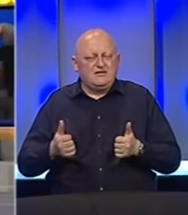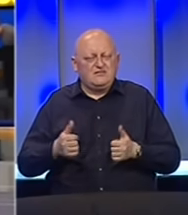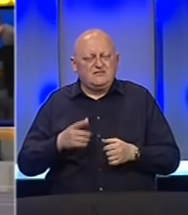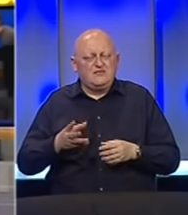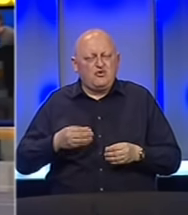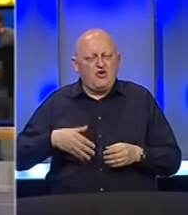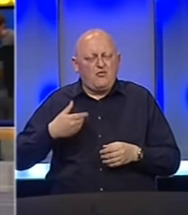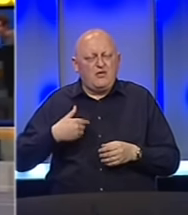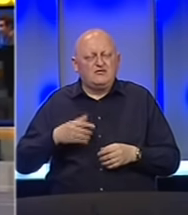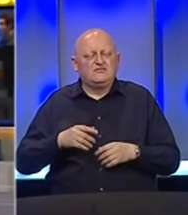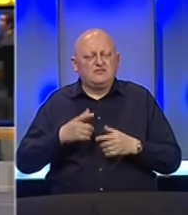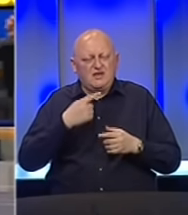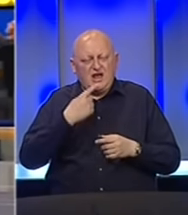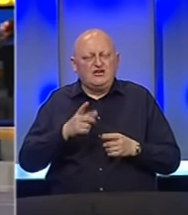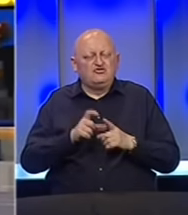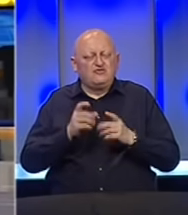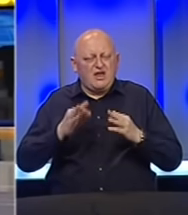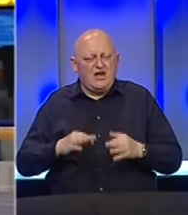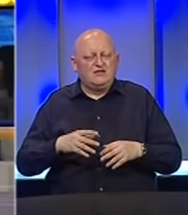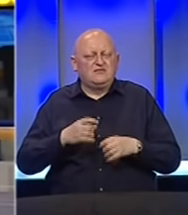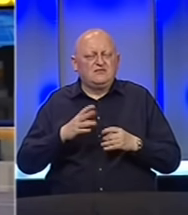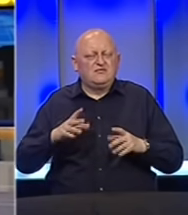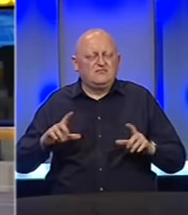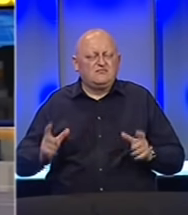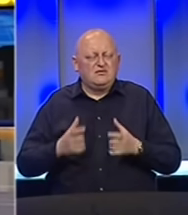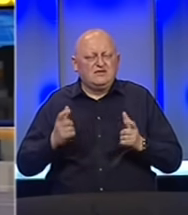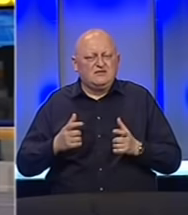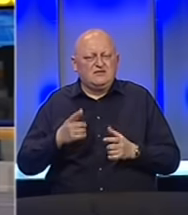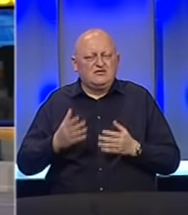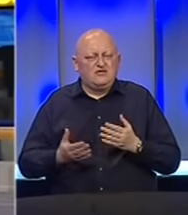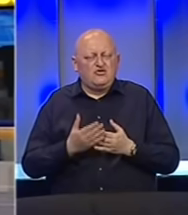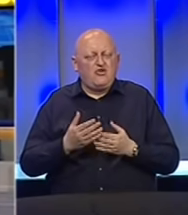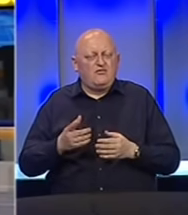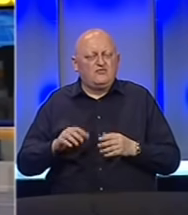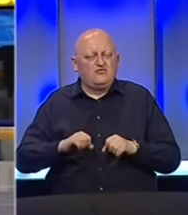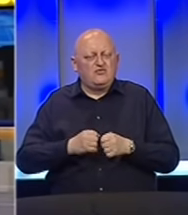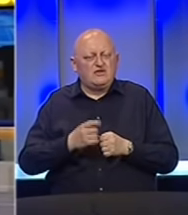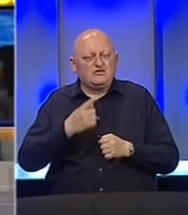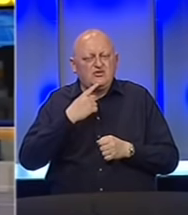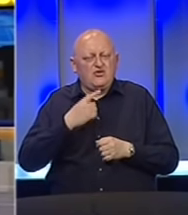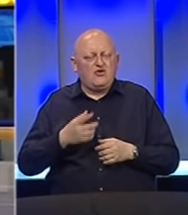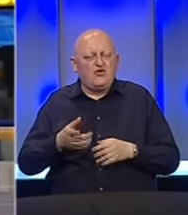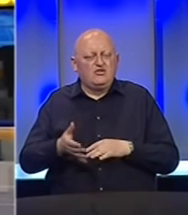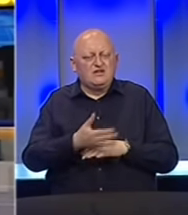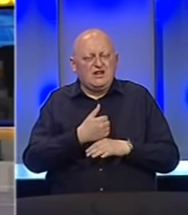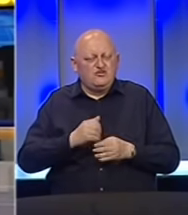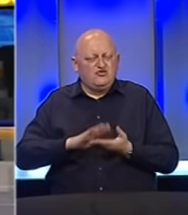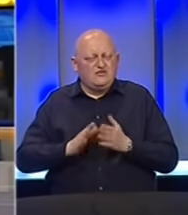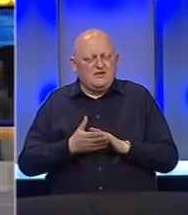mladenaca odlučila da izgovori sudbonosno da i bez velikog slavlja poslije, nova realnost je ugrozila one koji od svadbi zarađuju.